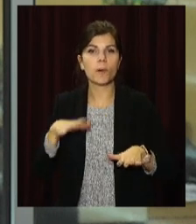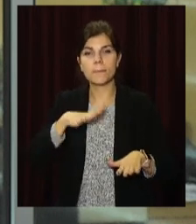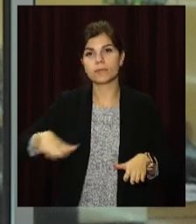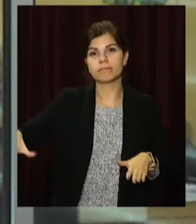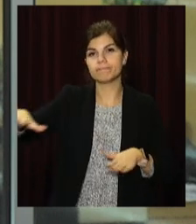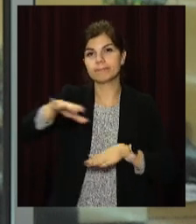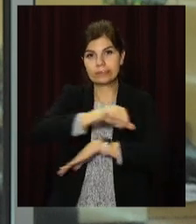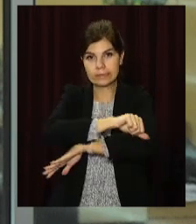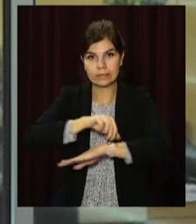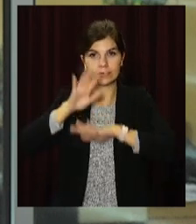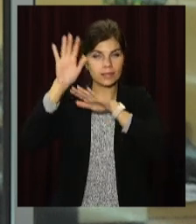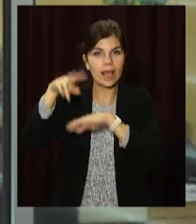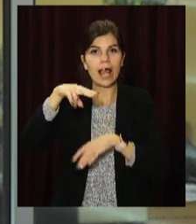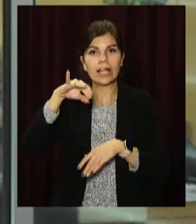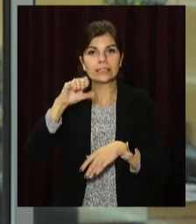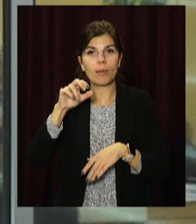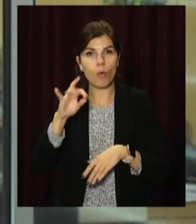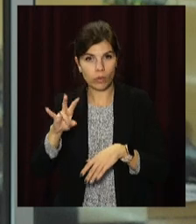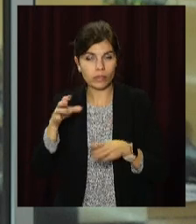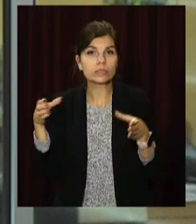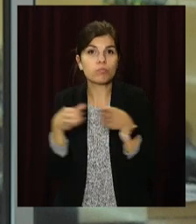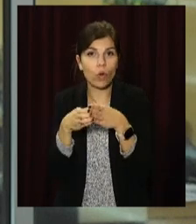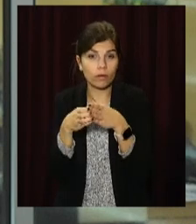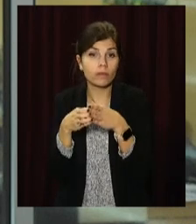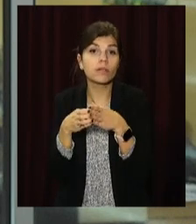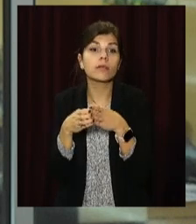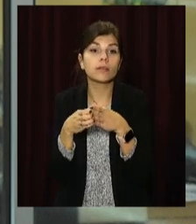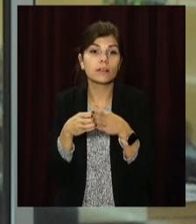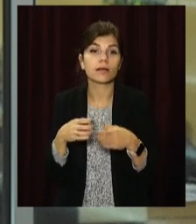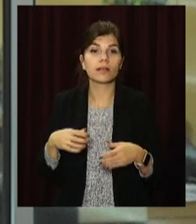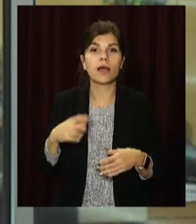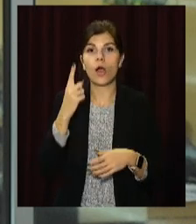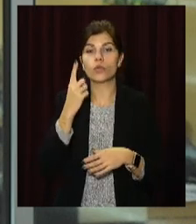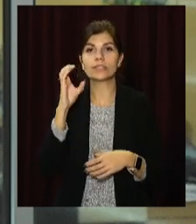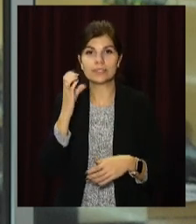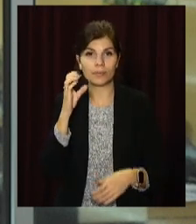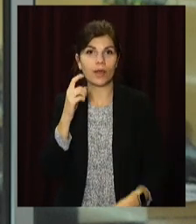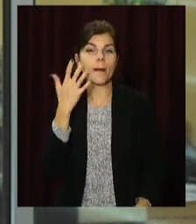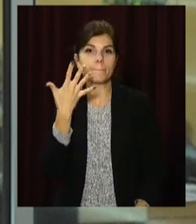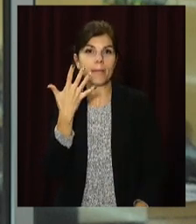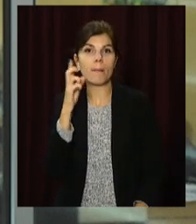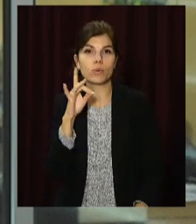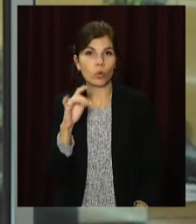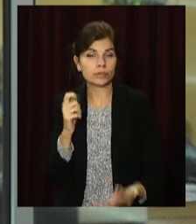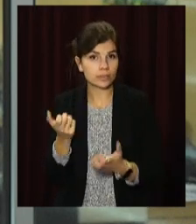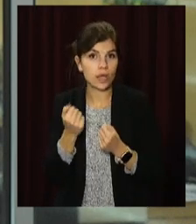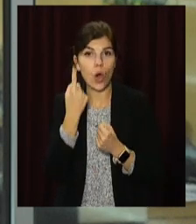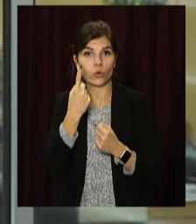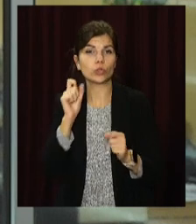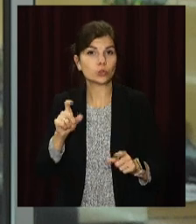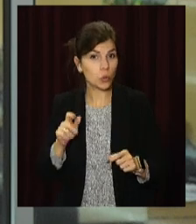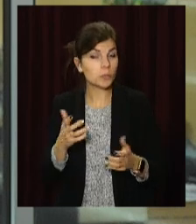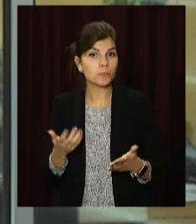На турнірі у Лісабоні у складі національної збірної вони завоювали одну золоту, одну срібну та 5 бронзових медалей. І таким